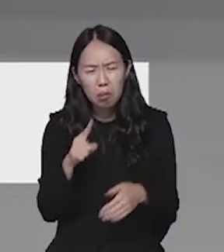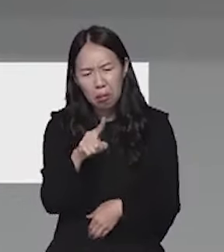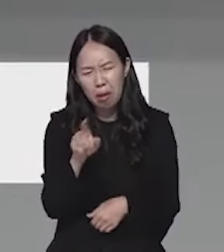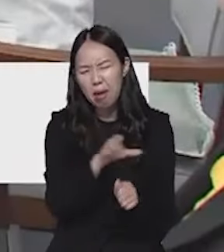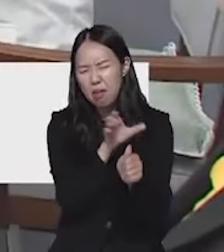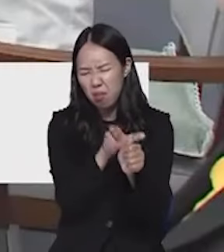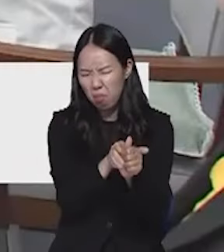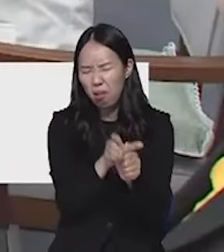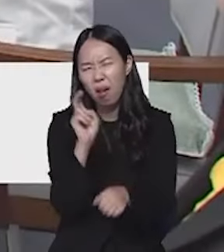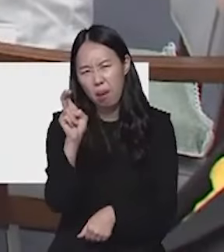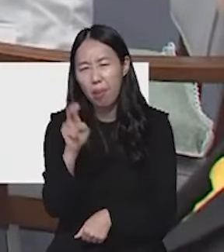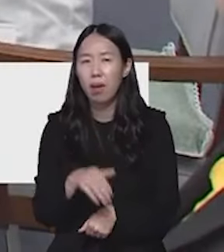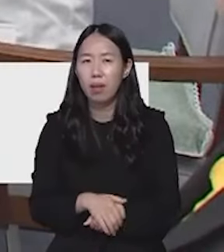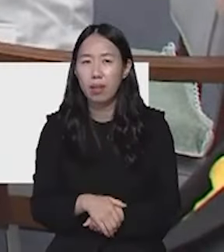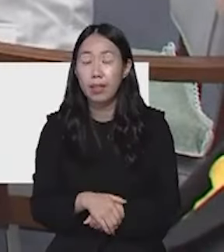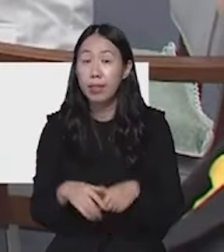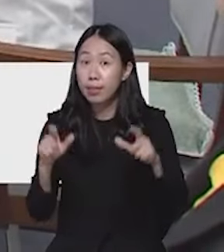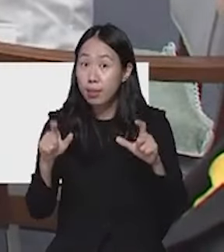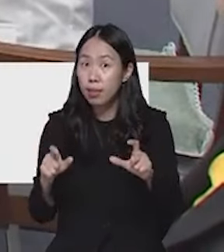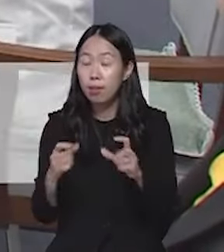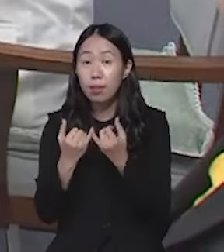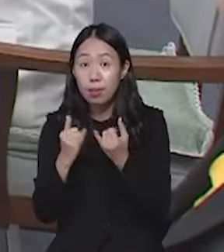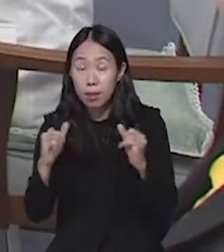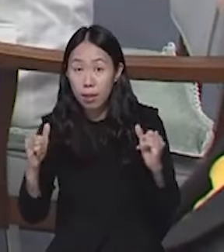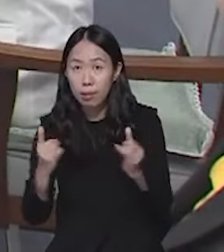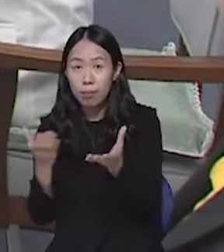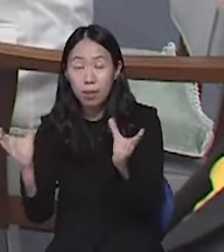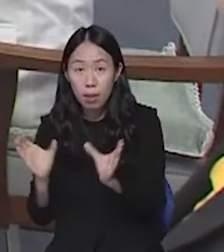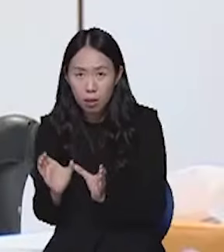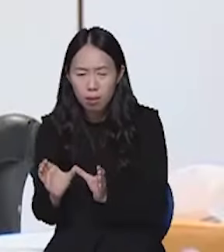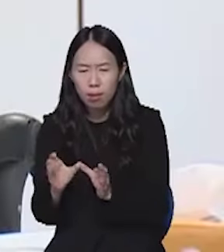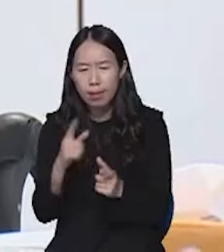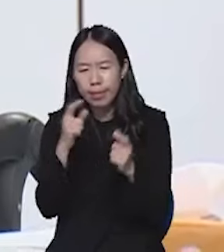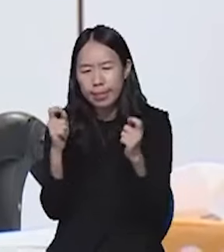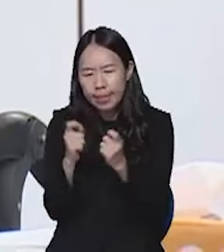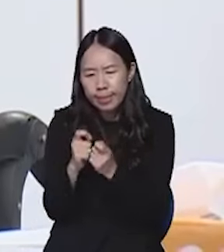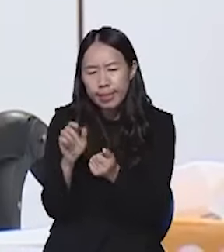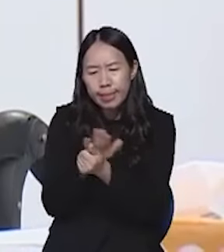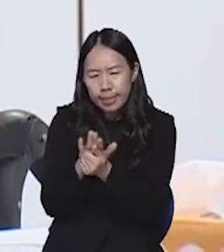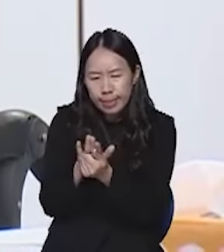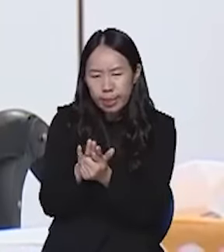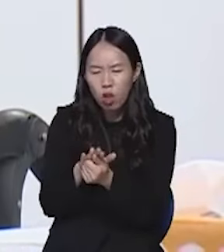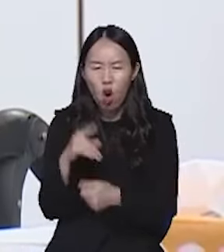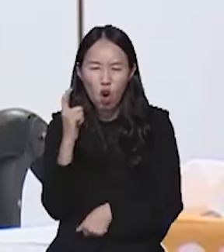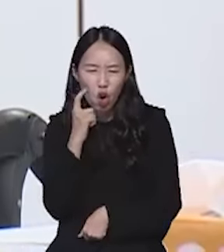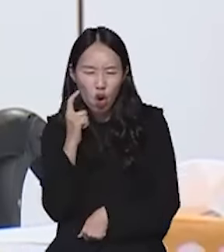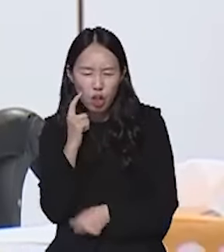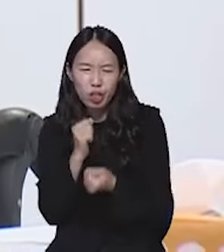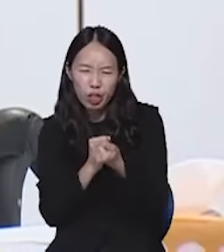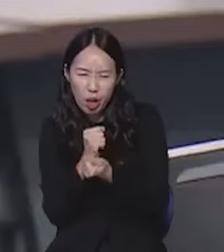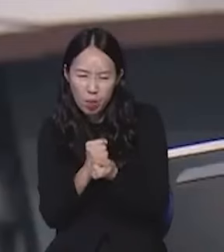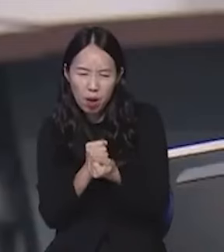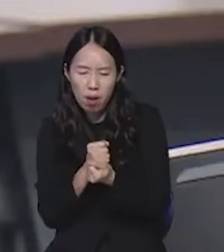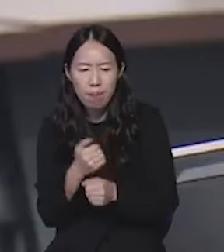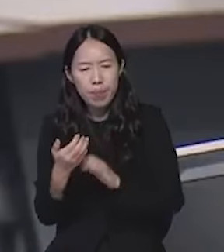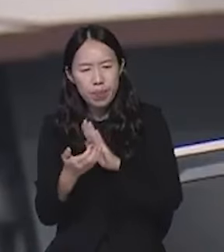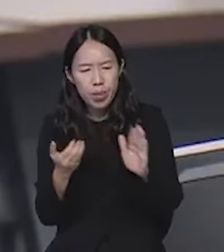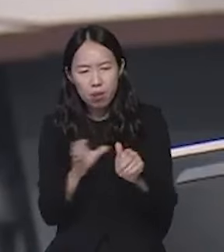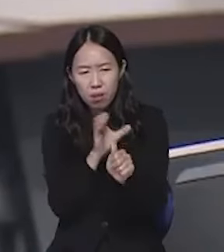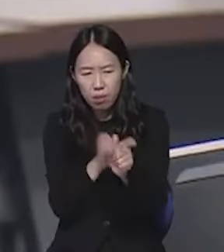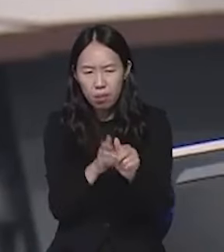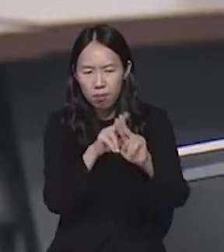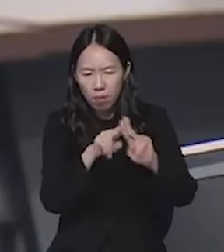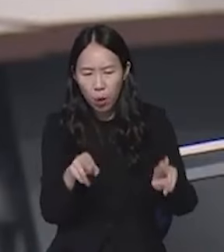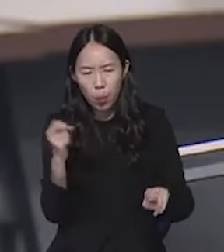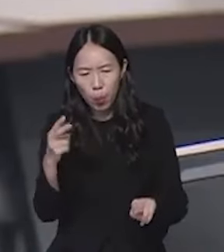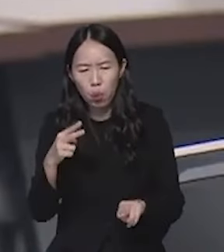예상됩니다. 앞서 지역 시민사회단체들이 측근 인사와 거짓 해명 등을 문제 삼으며 내정 철회와 자진 사퇴